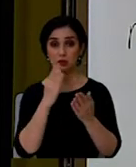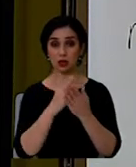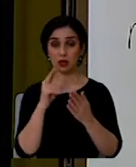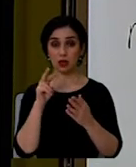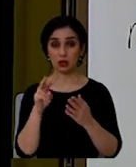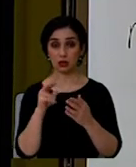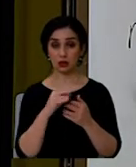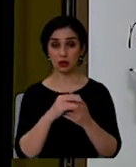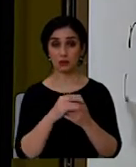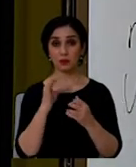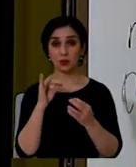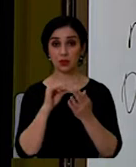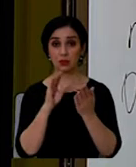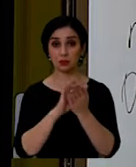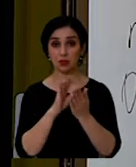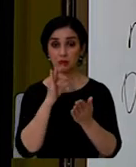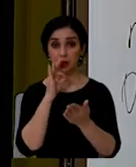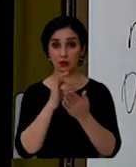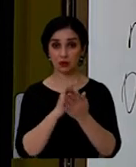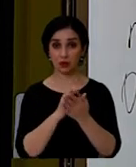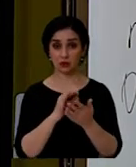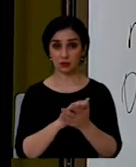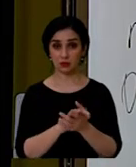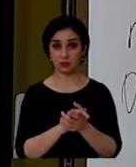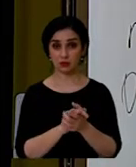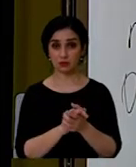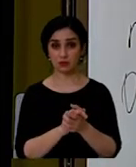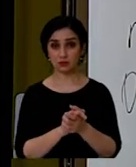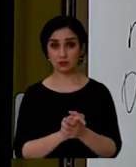22,4 литра. И записываем ответ.